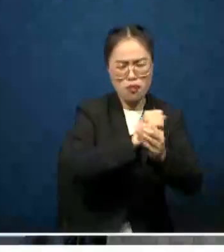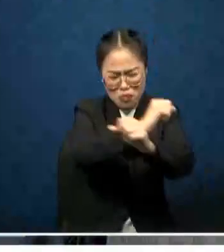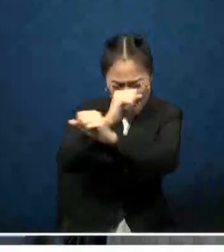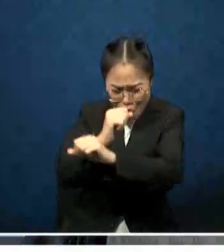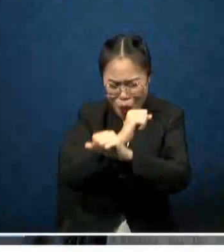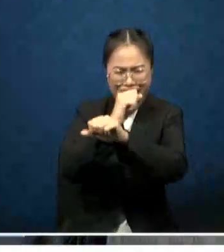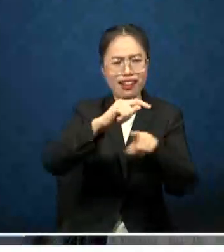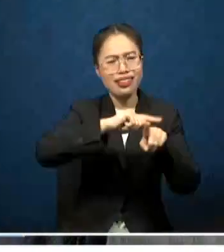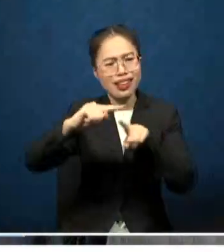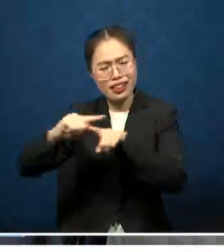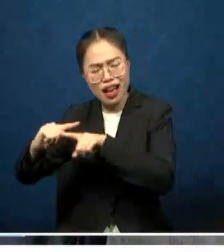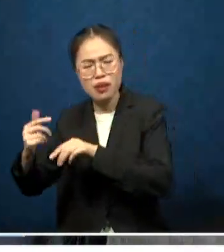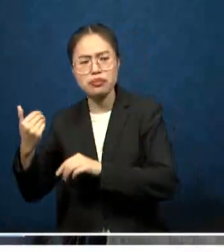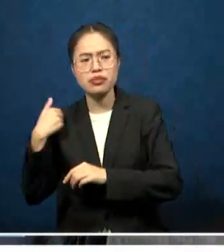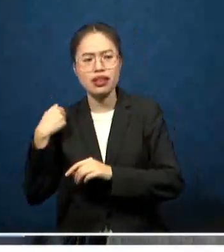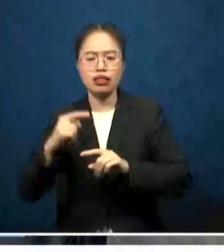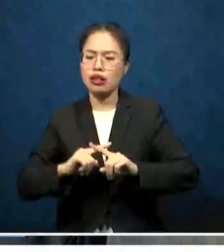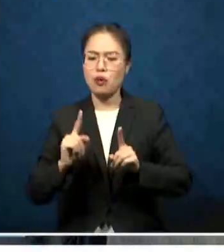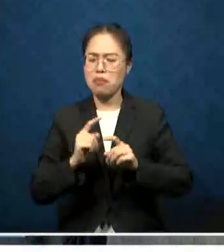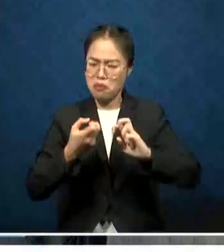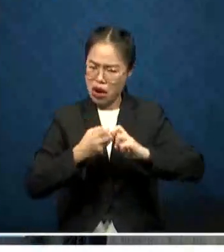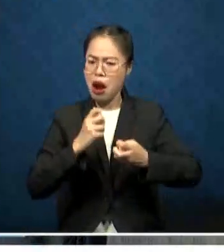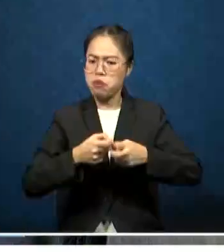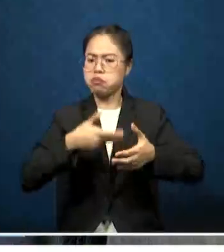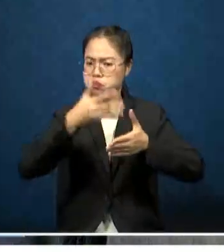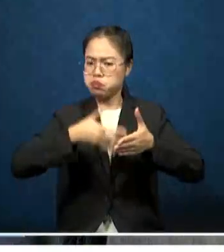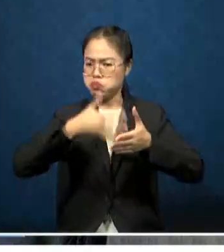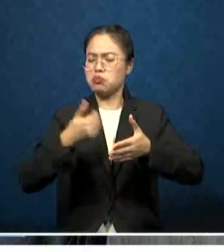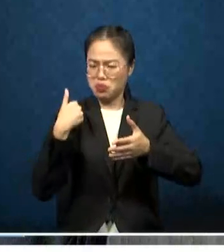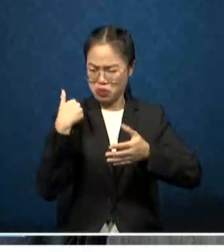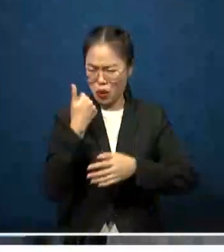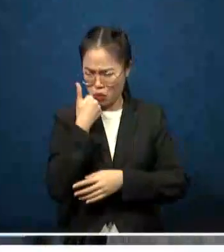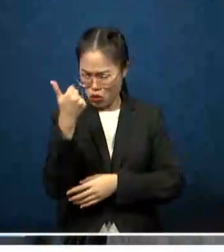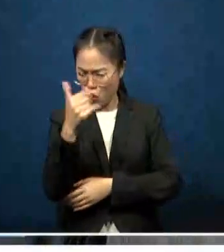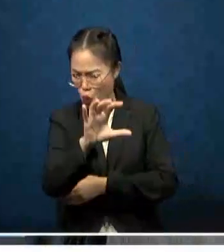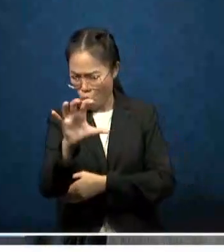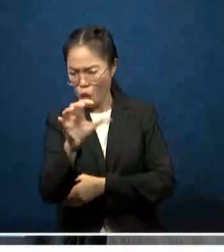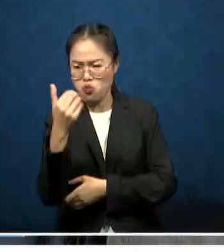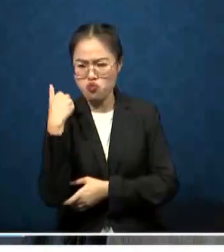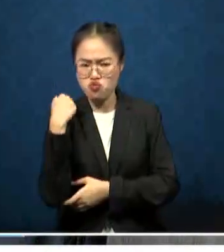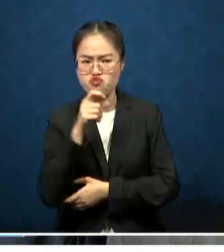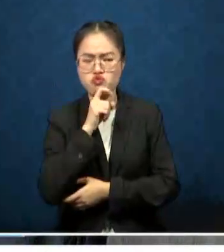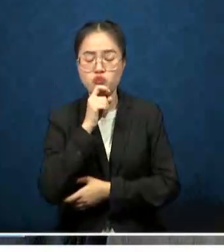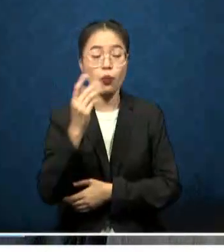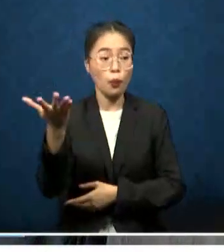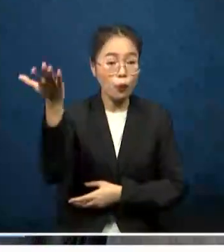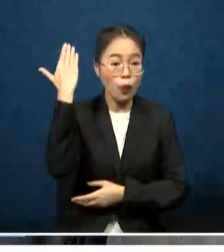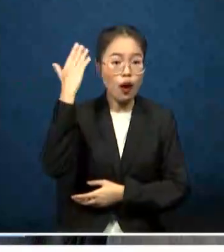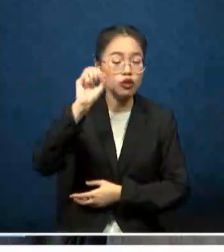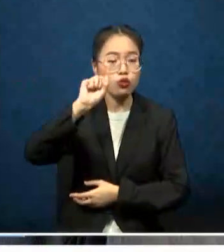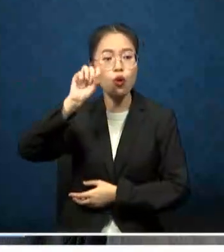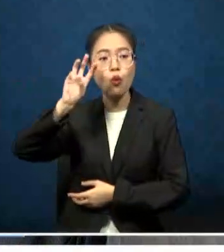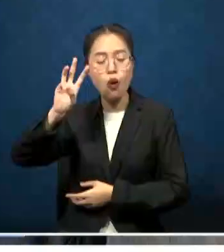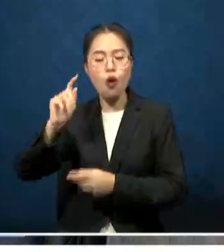อย่างไรก็แล้วแต่ยังไม่ประสบความสำเร็จครับเมื่อวานนี้วุฒิสภาโดยคณะ